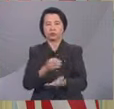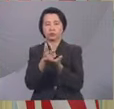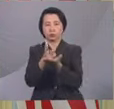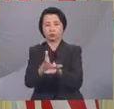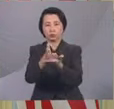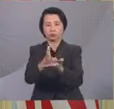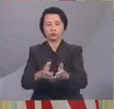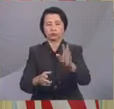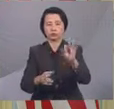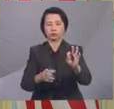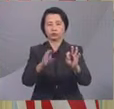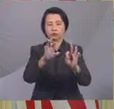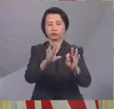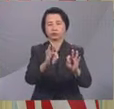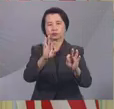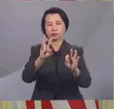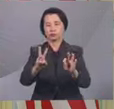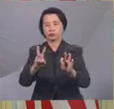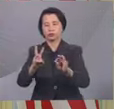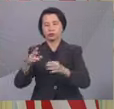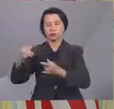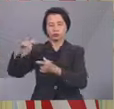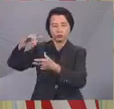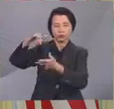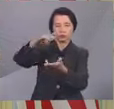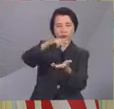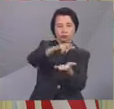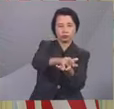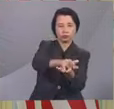196 terminal pengangkutan udara.